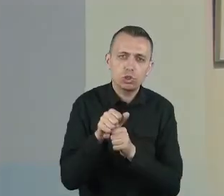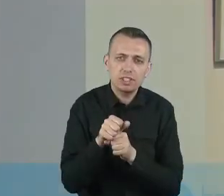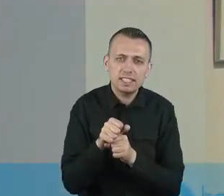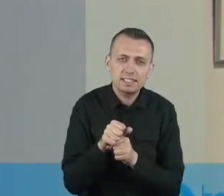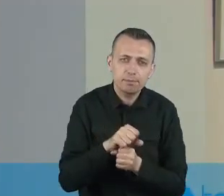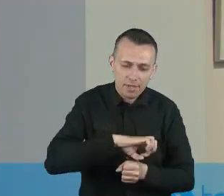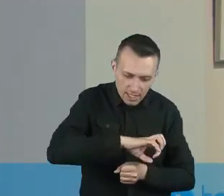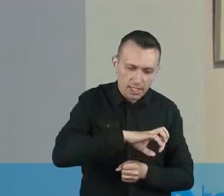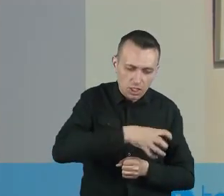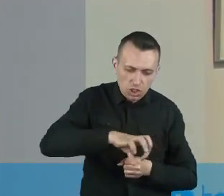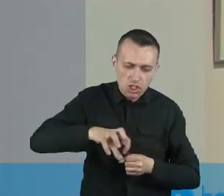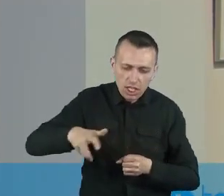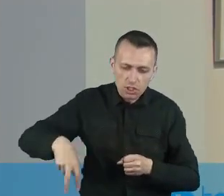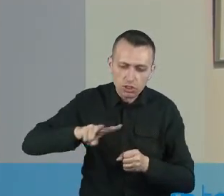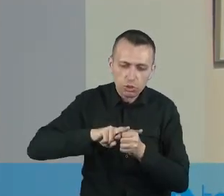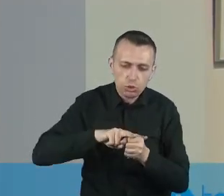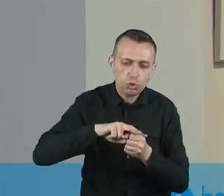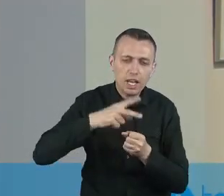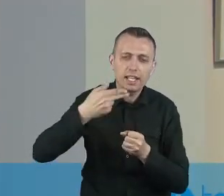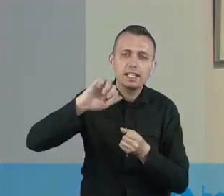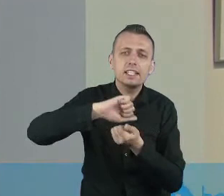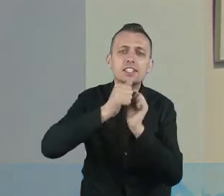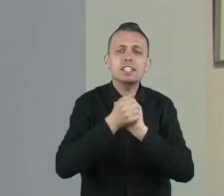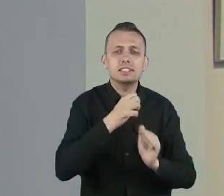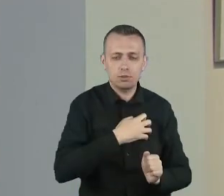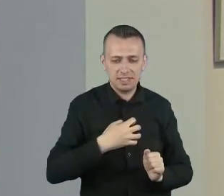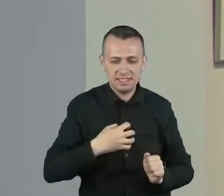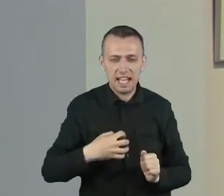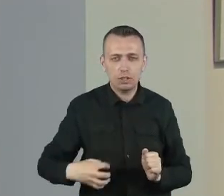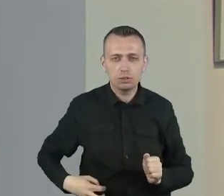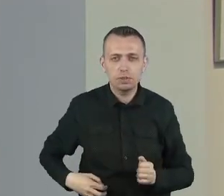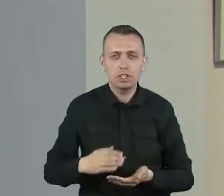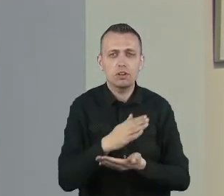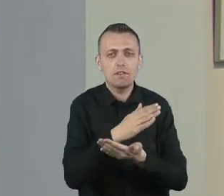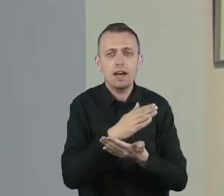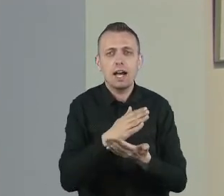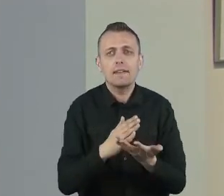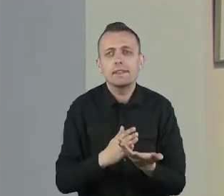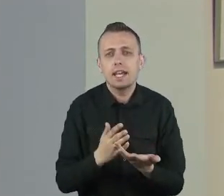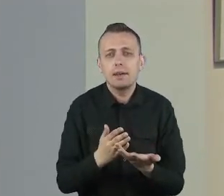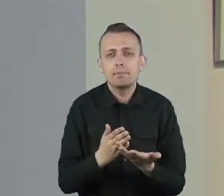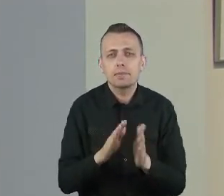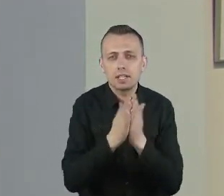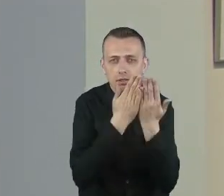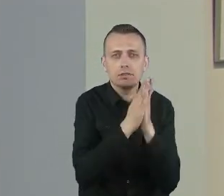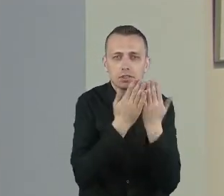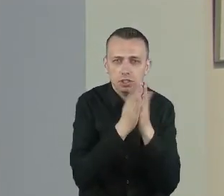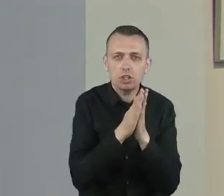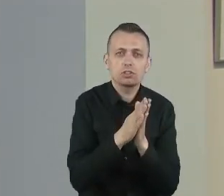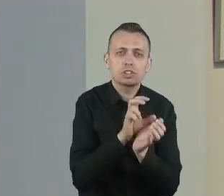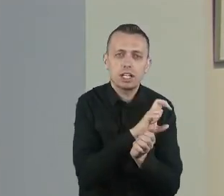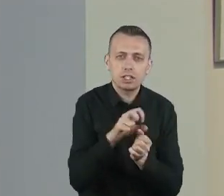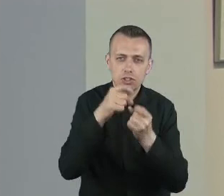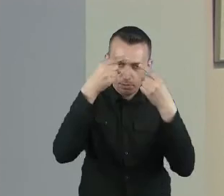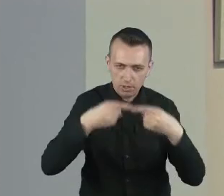takich obszarów, które są niezagospodarowane do końca przez literaturę, czy przez poezję szczególnie. Chociaż ja najbardziej cenię taką